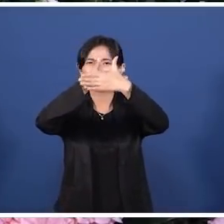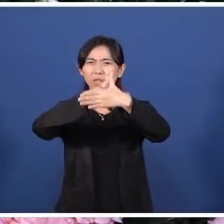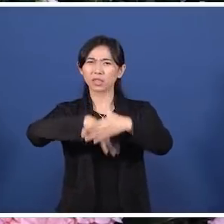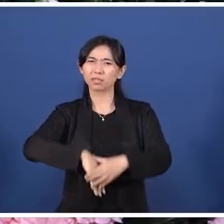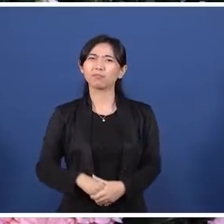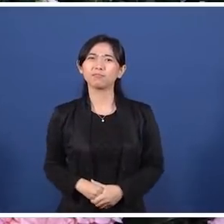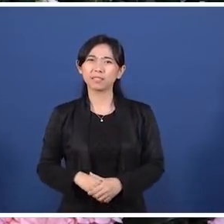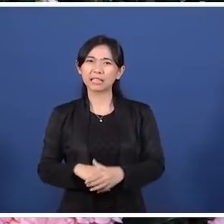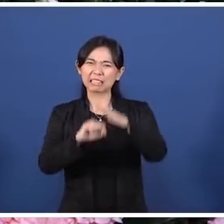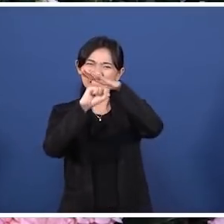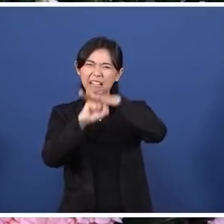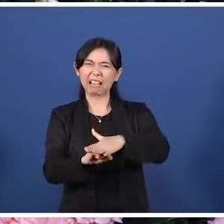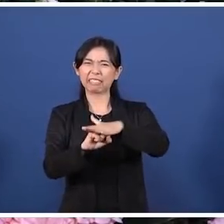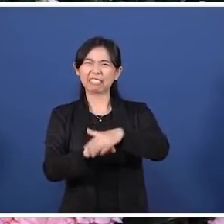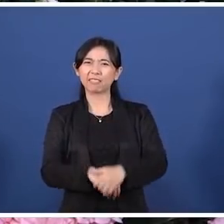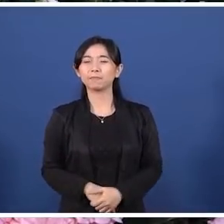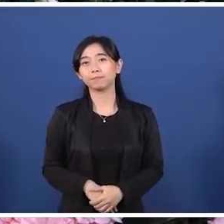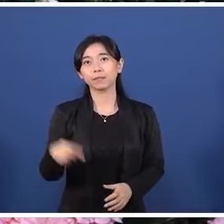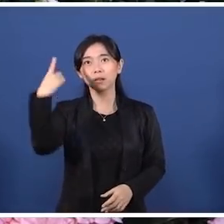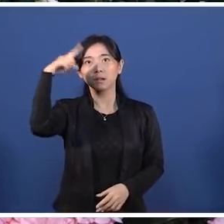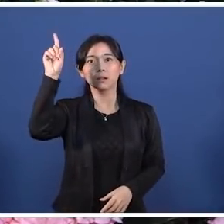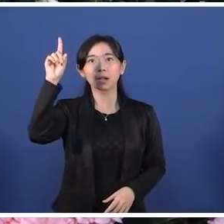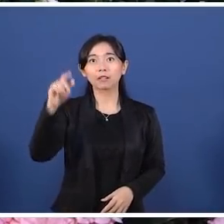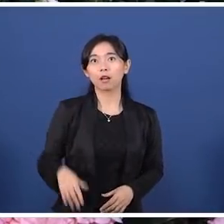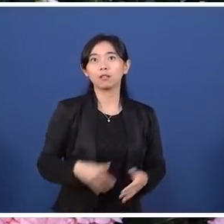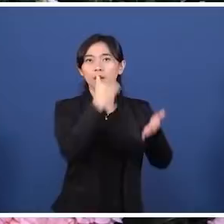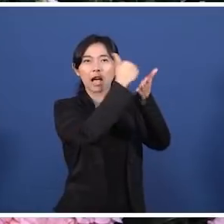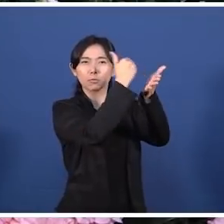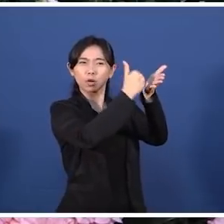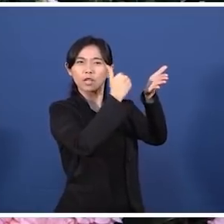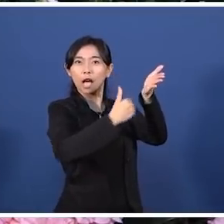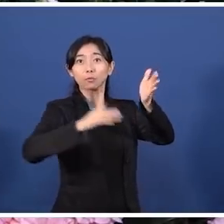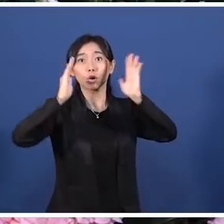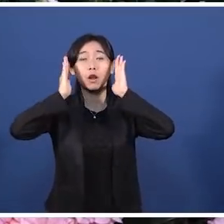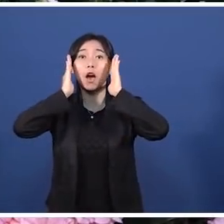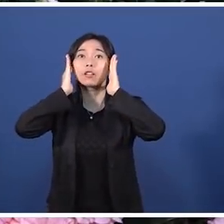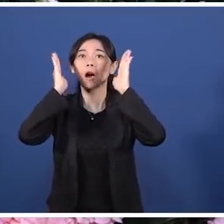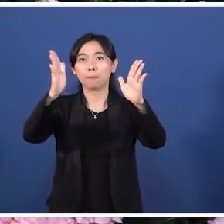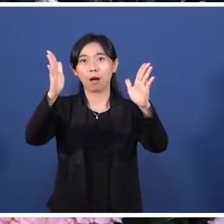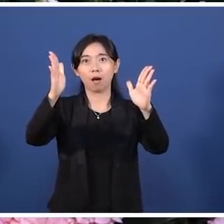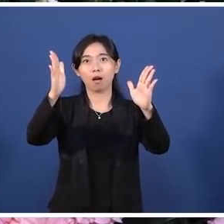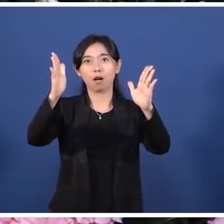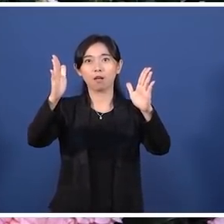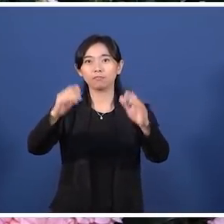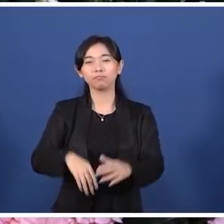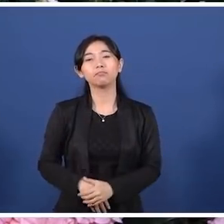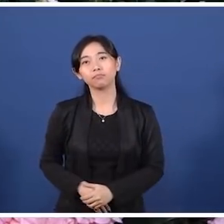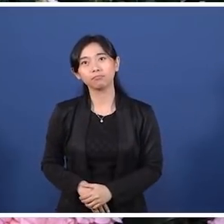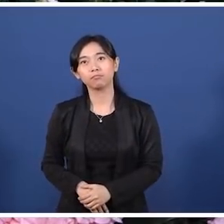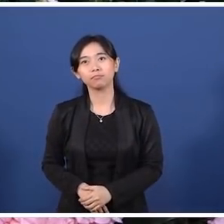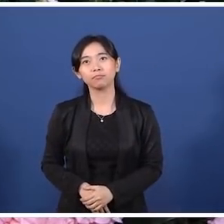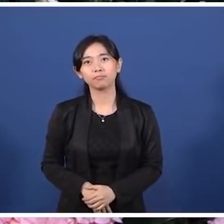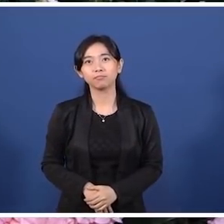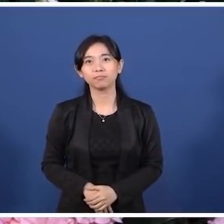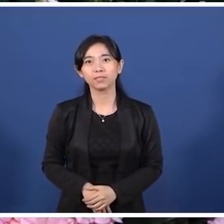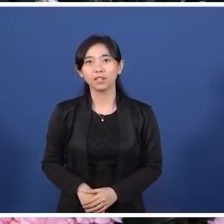justru karena aturan-aturan agama yang dipegang, yang diajarkan, yang dipertahankan